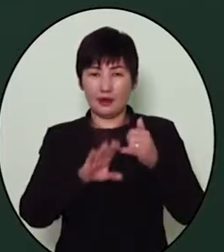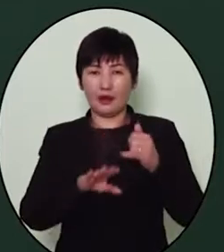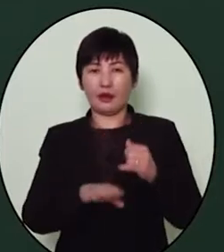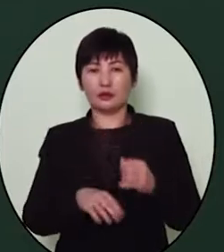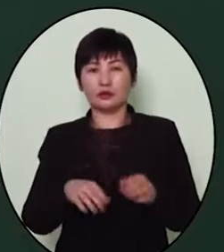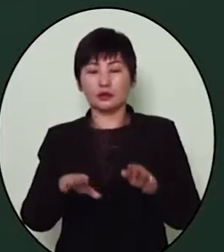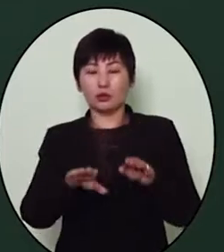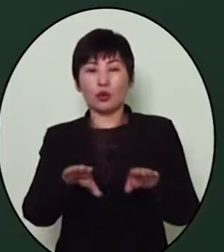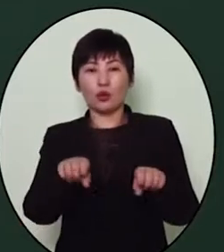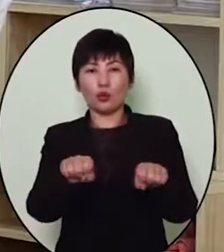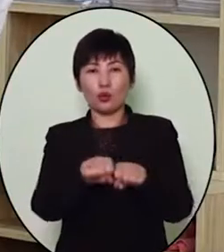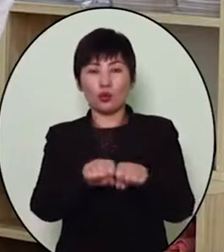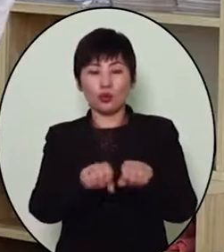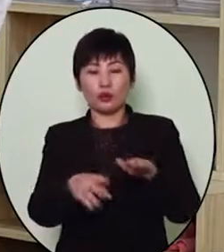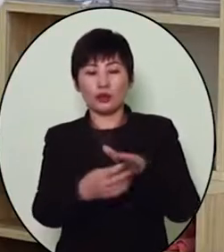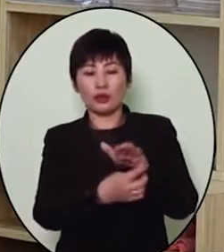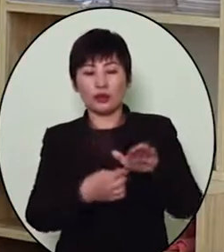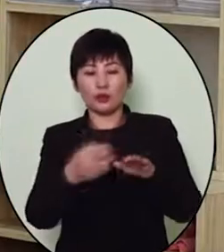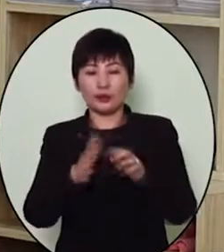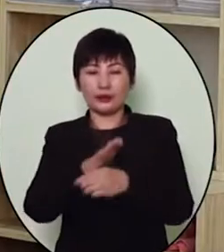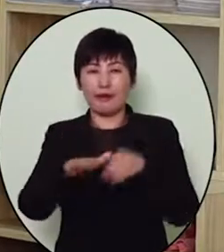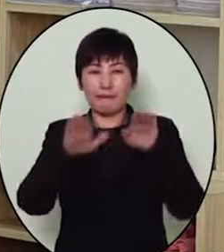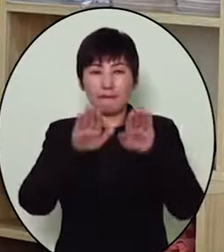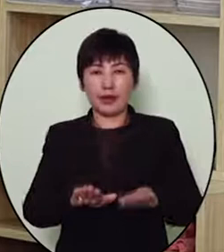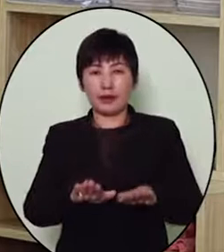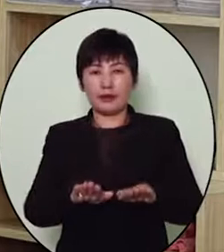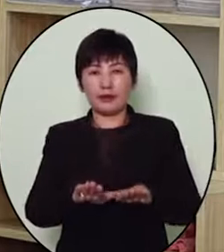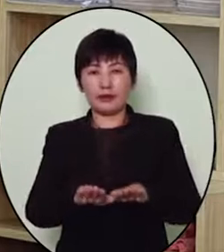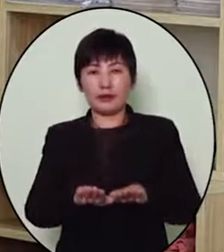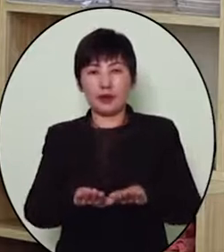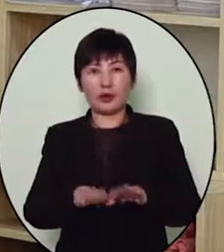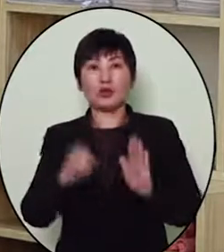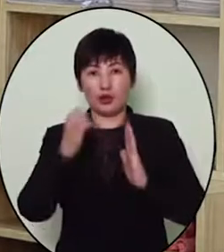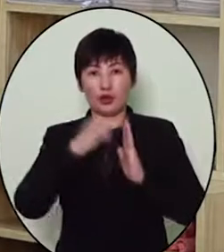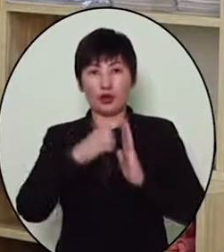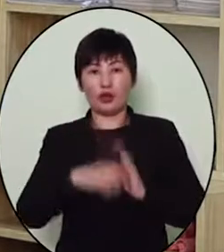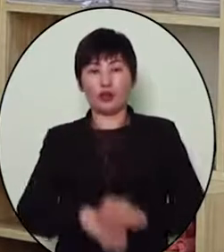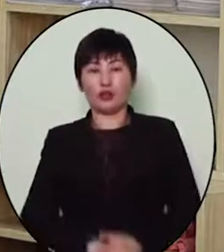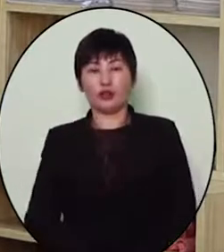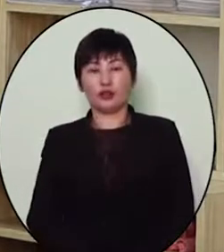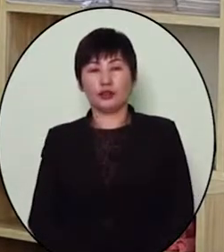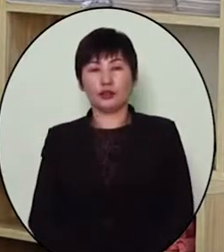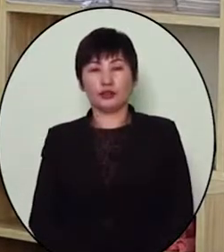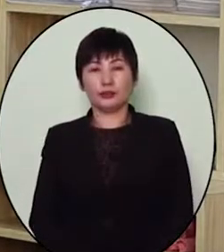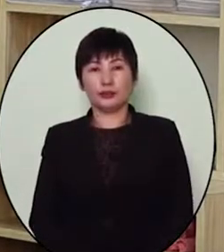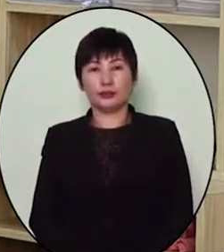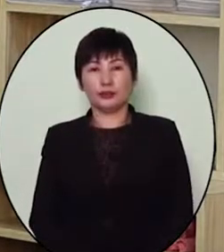Гуравдугаарт гутлын улаа шалан дээр бүтэн тавьж суухна.